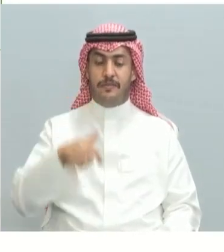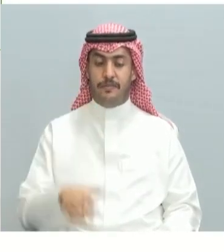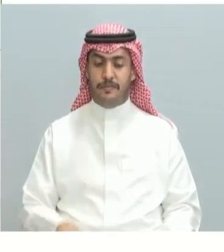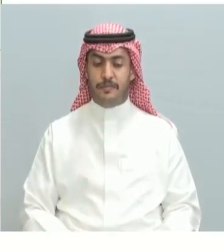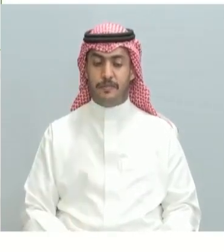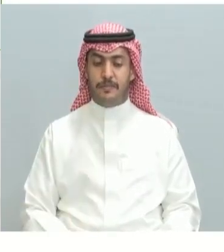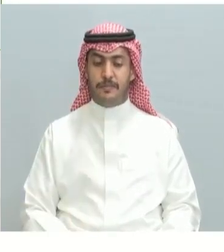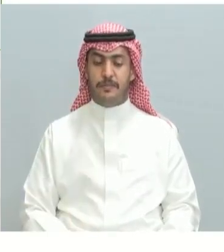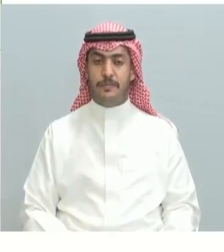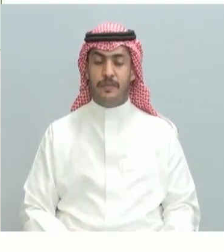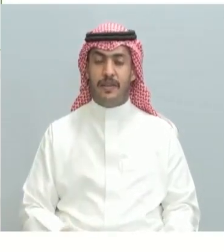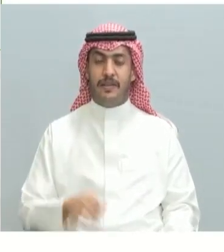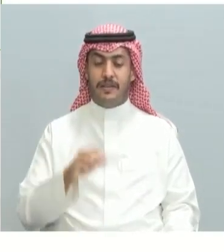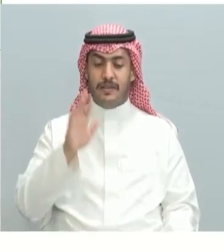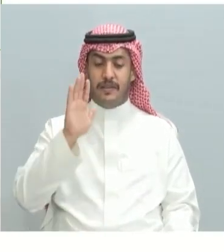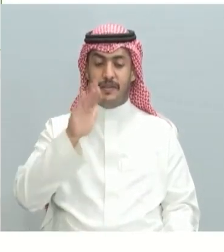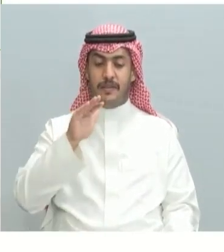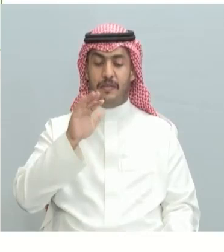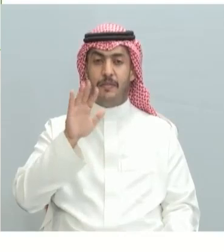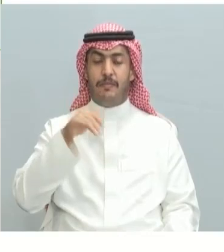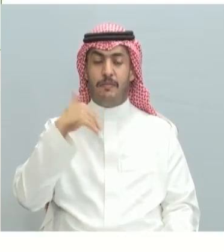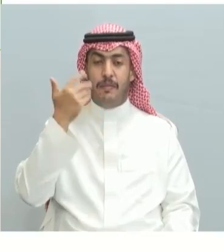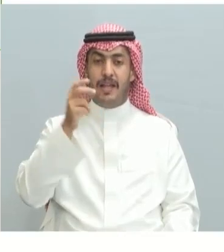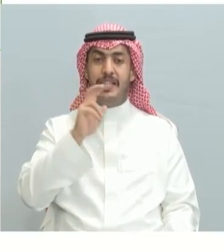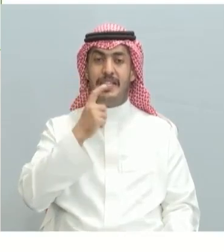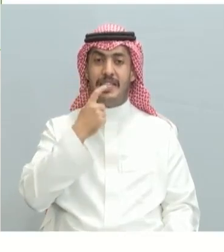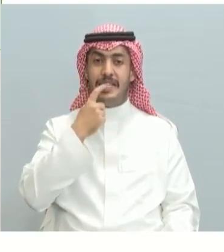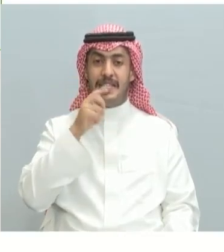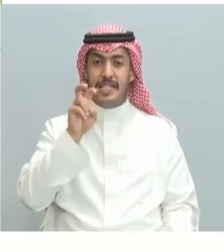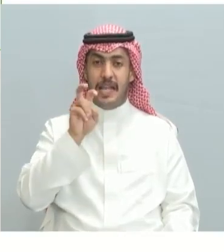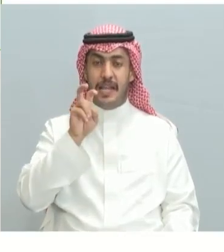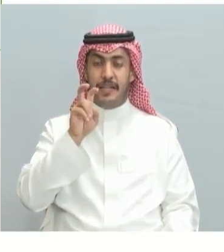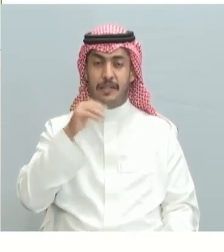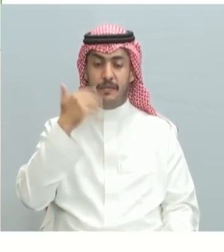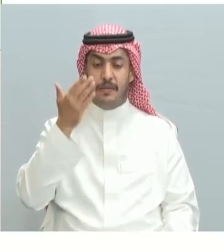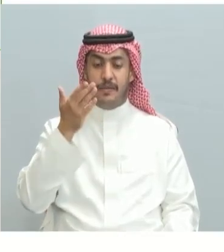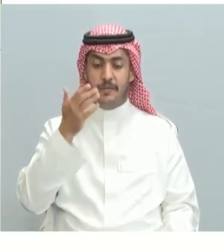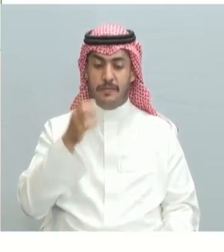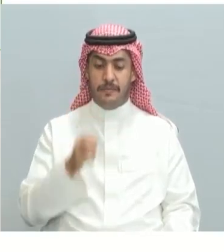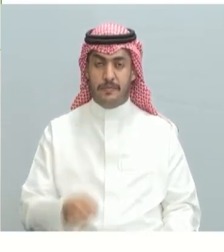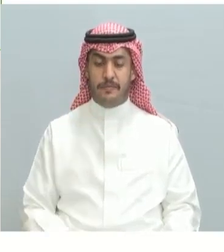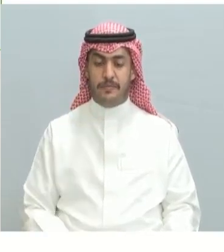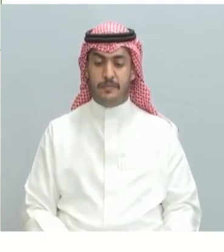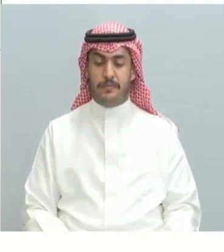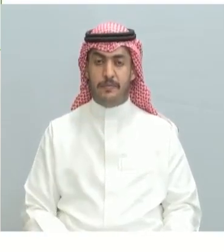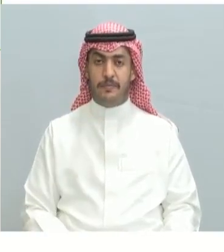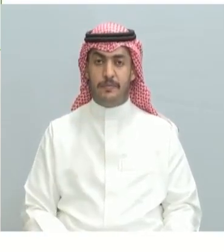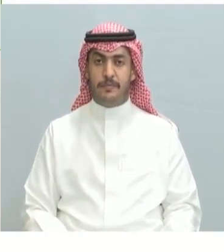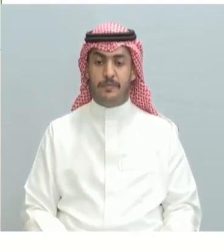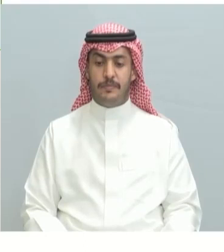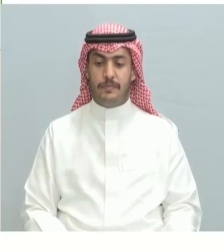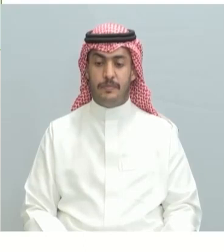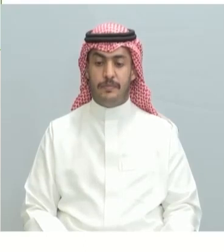3.63 اما السندات التي تستحق بعد 20 سنه نرى 20 سنه اين 20 سنه هنا